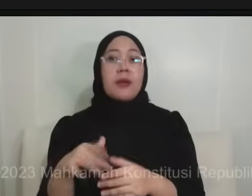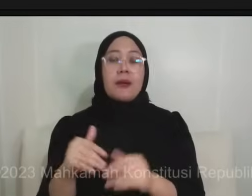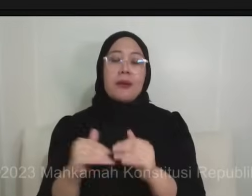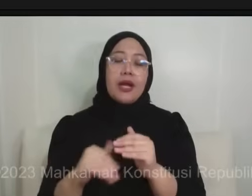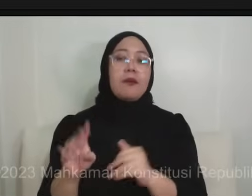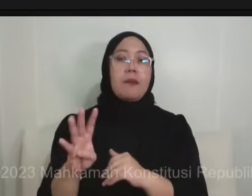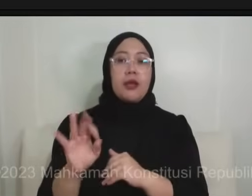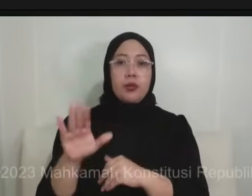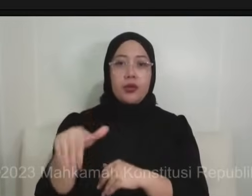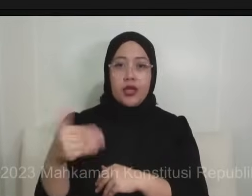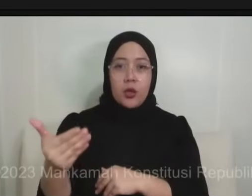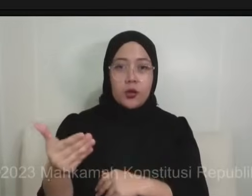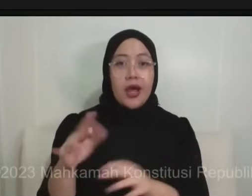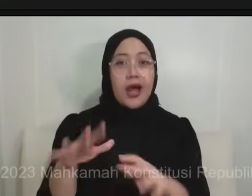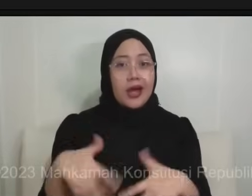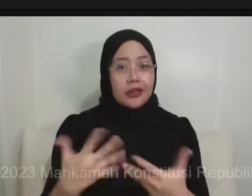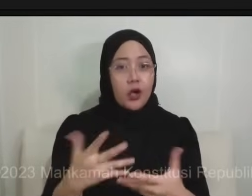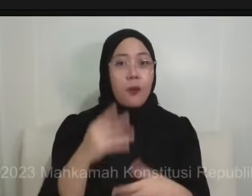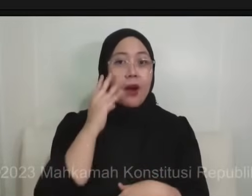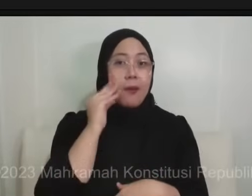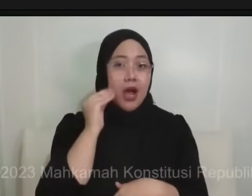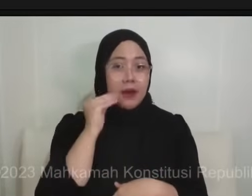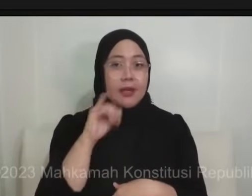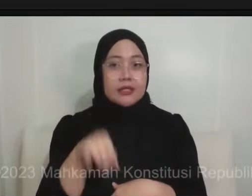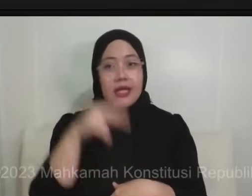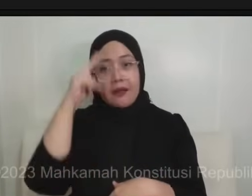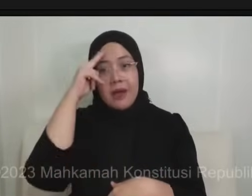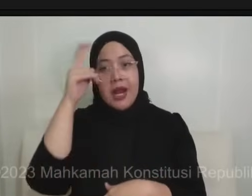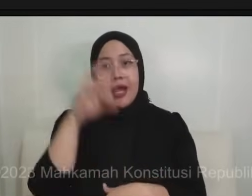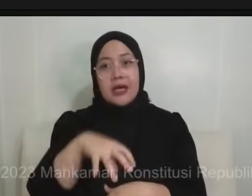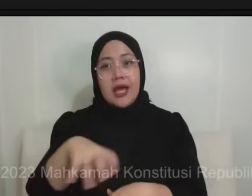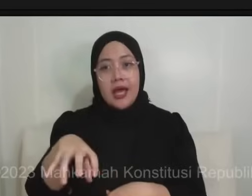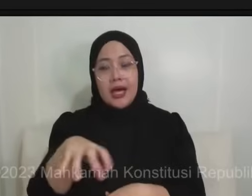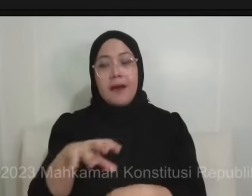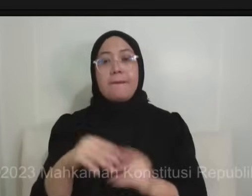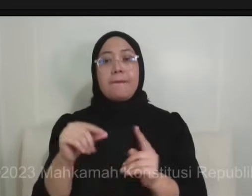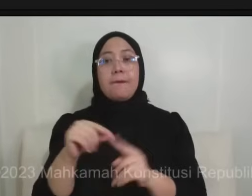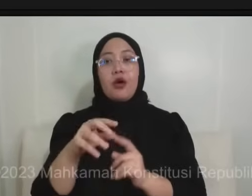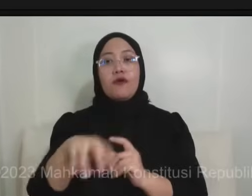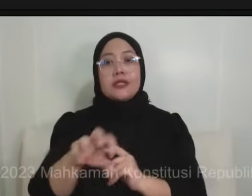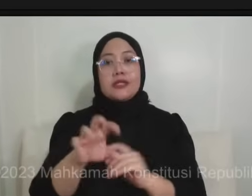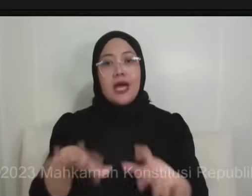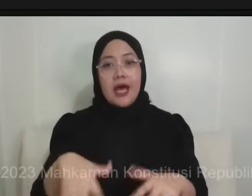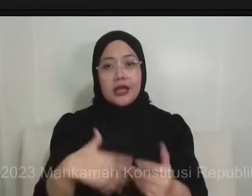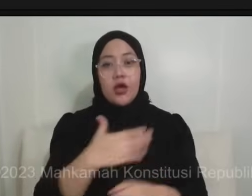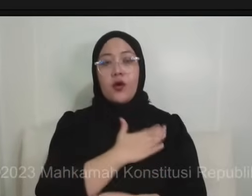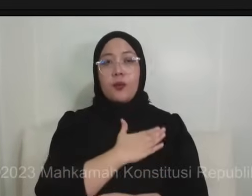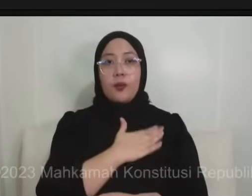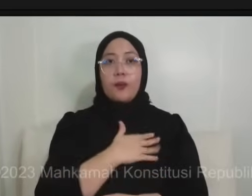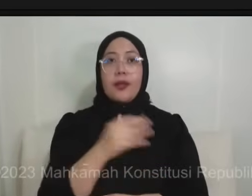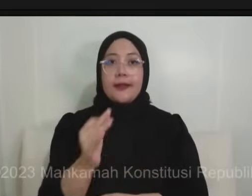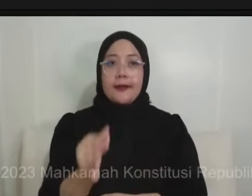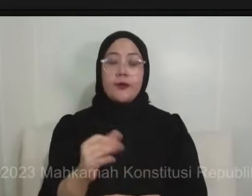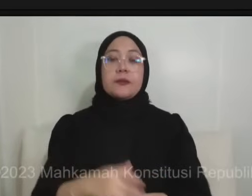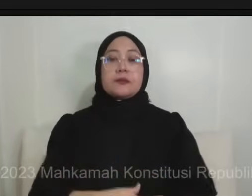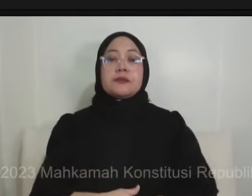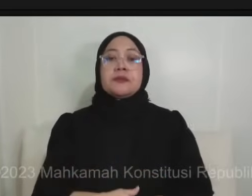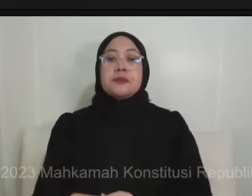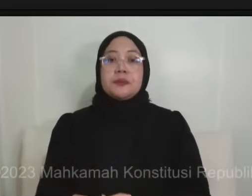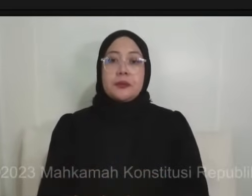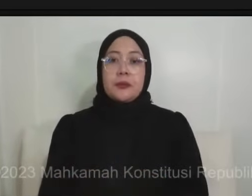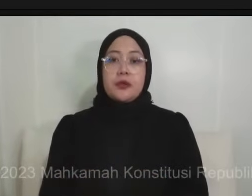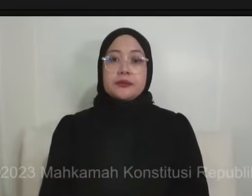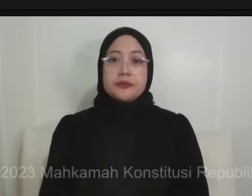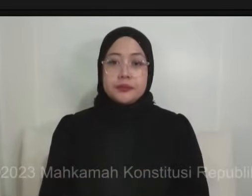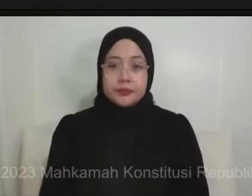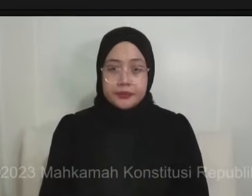tahun atau berpengalaman sebagai kepala daerah baik di tingkat provinsi maupun tingkat kabupaten kota